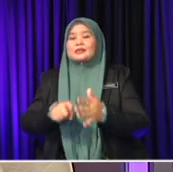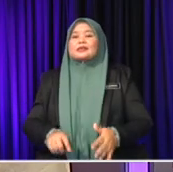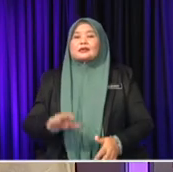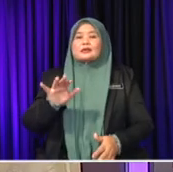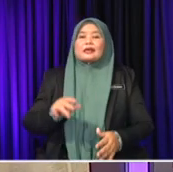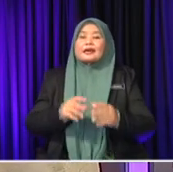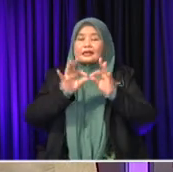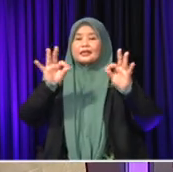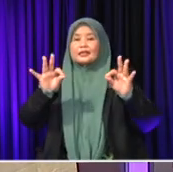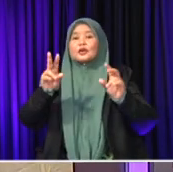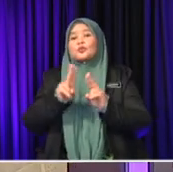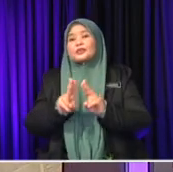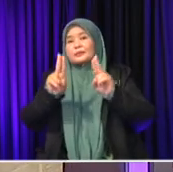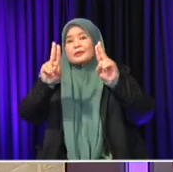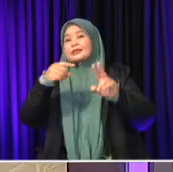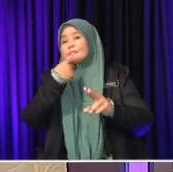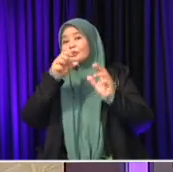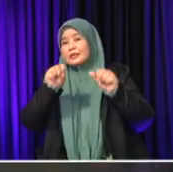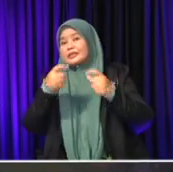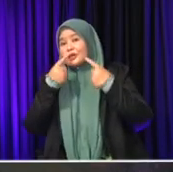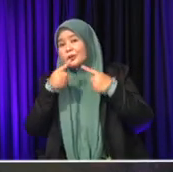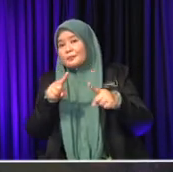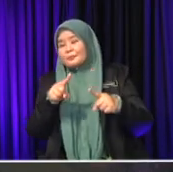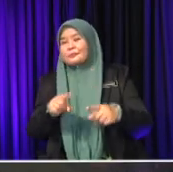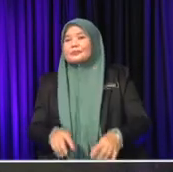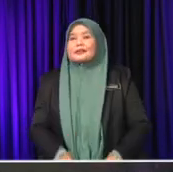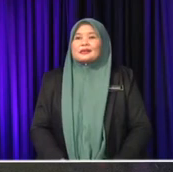kalimat-kalimah yang utama saya pernah coba jawab Oke